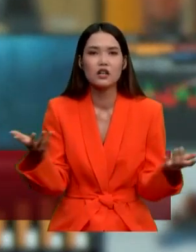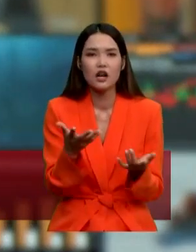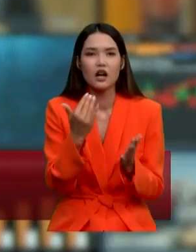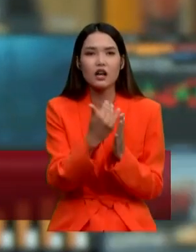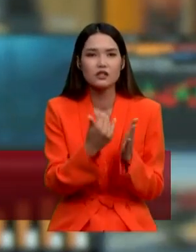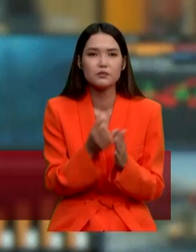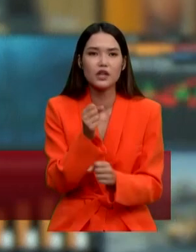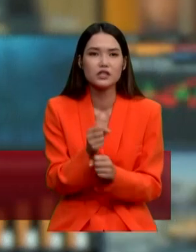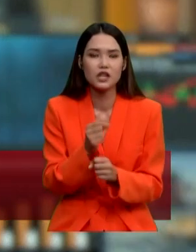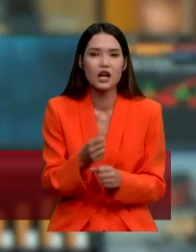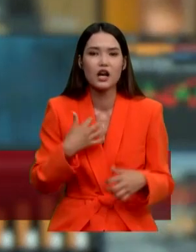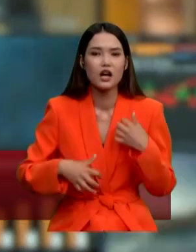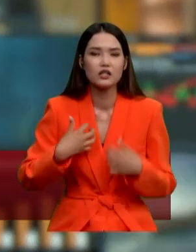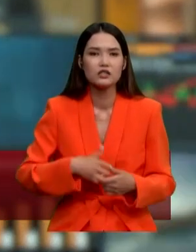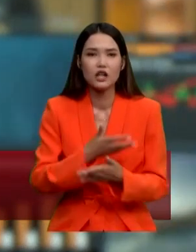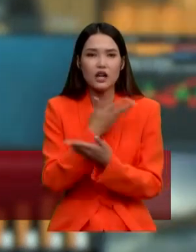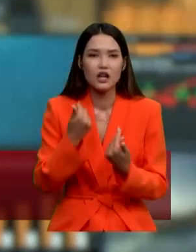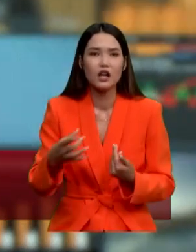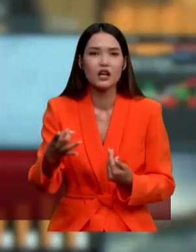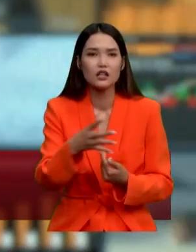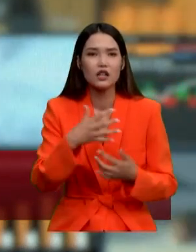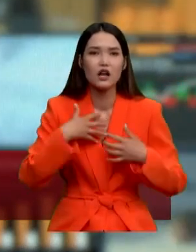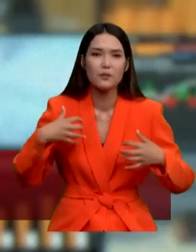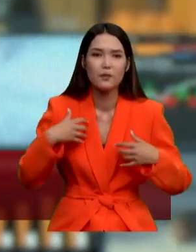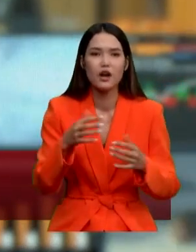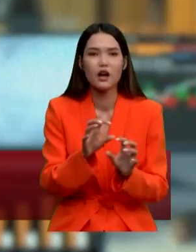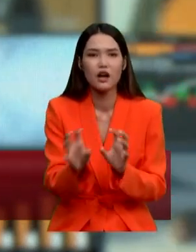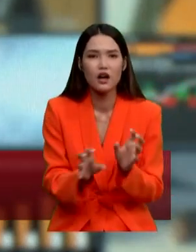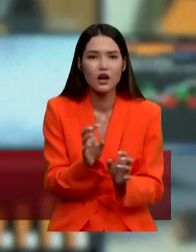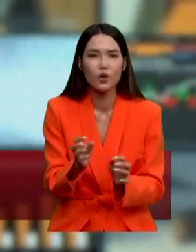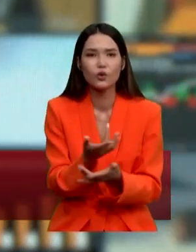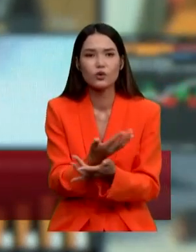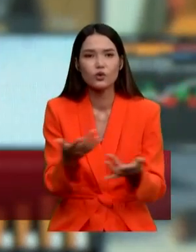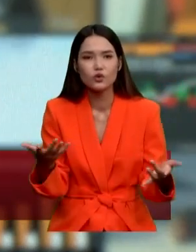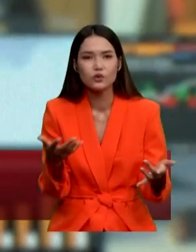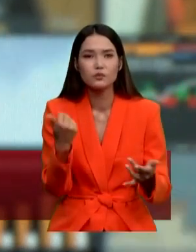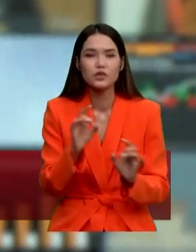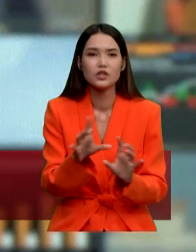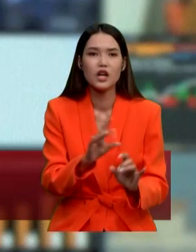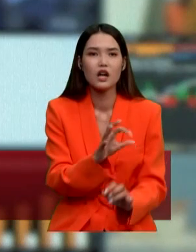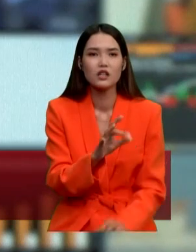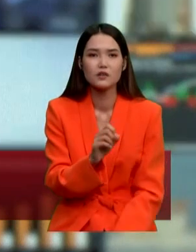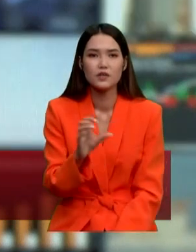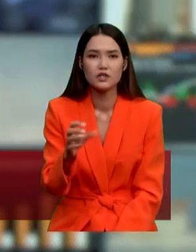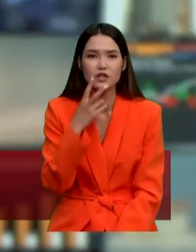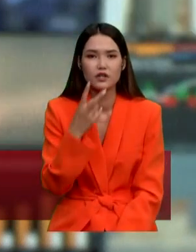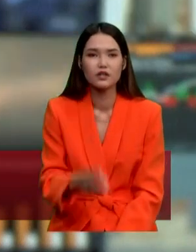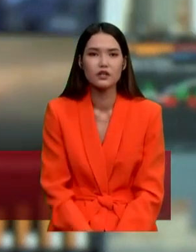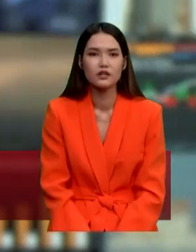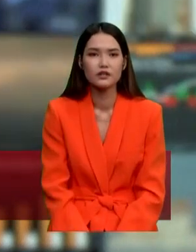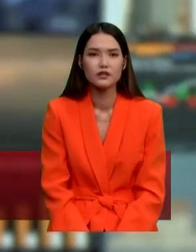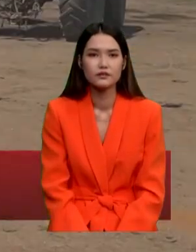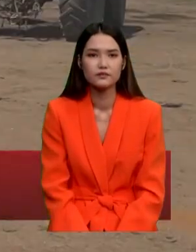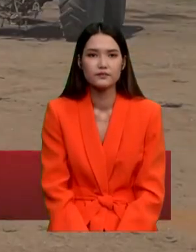бағдарлама жасауға асығар емес. Аймақтағы мал баққан ағайынның мұң зарын тілшіміз Есенбек Санатұлы тыңдап келді.